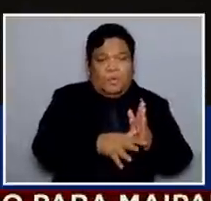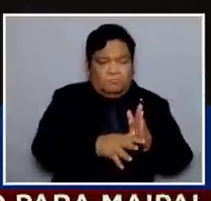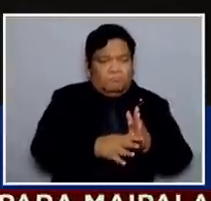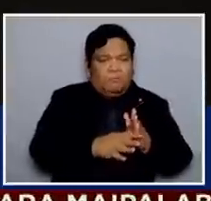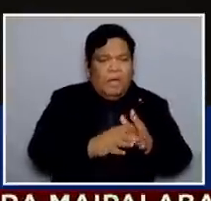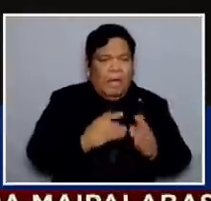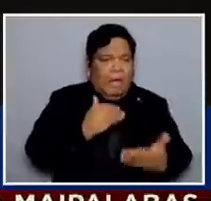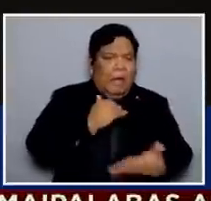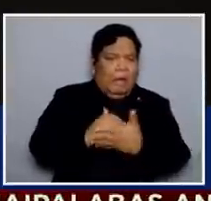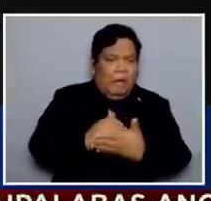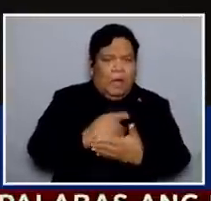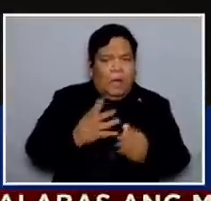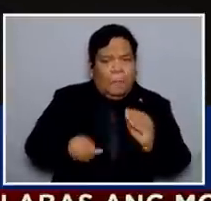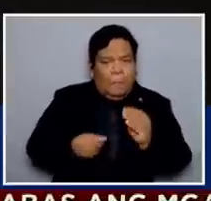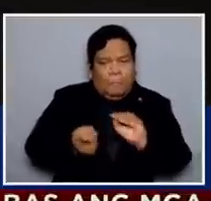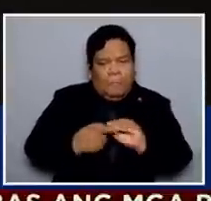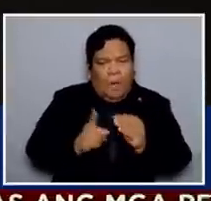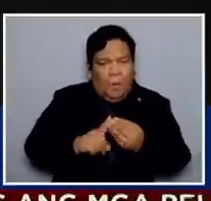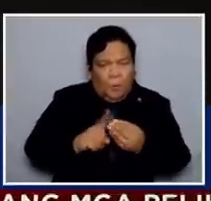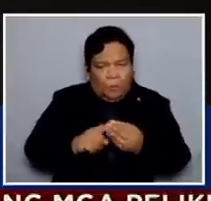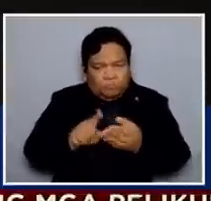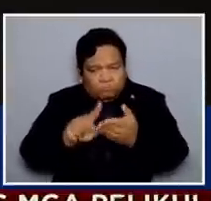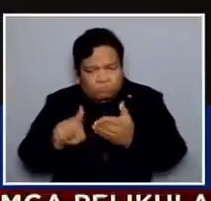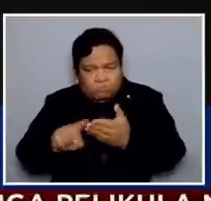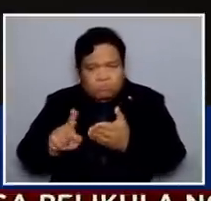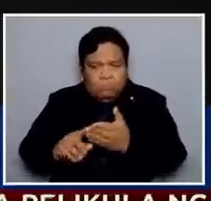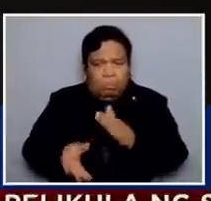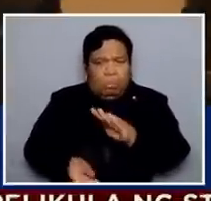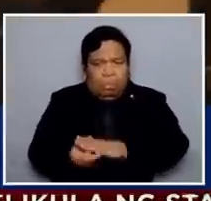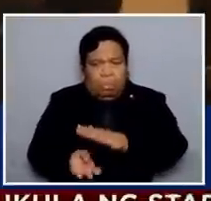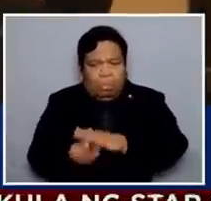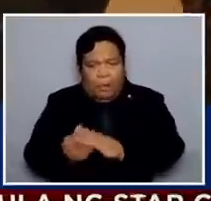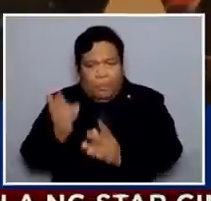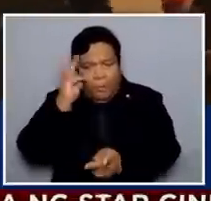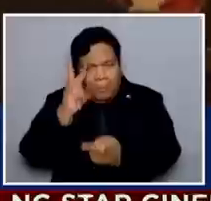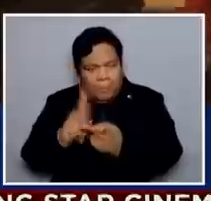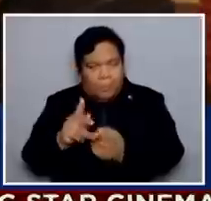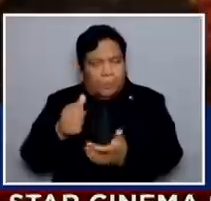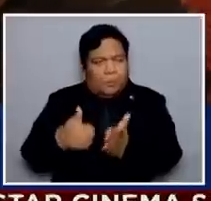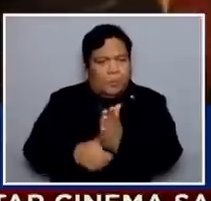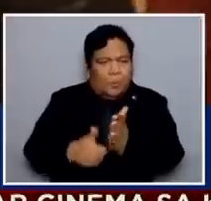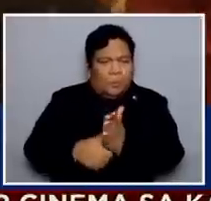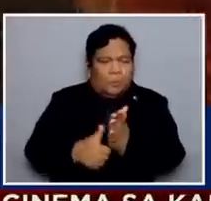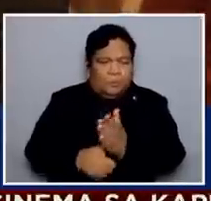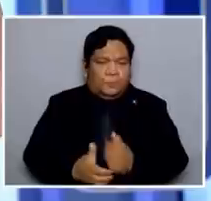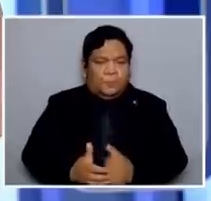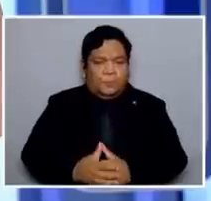mag-iimbisiga at didinig sa mga kaso ng vote buying at vote selling.